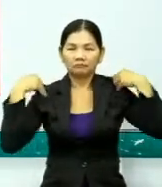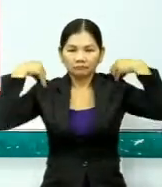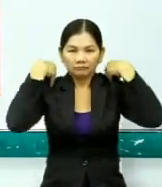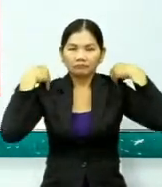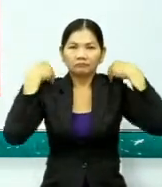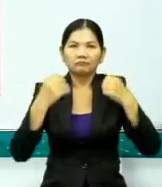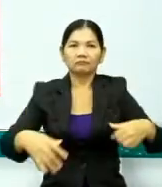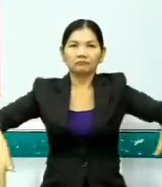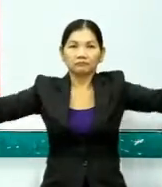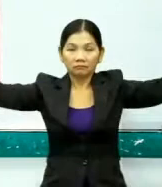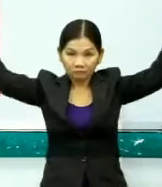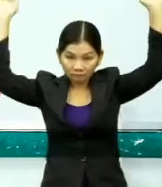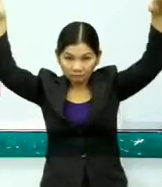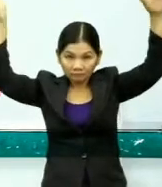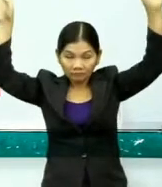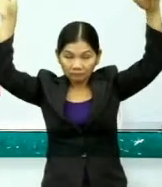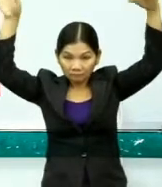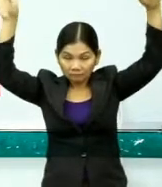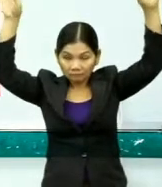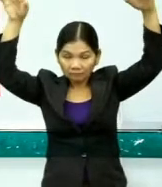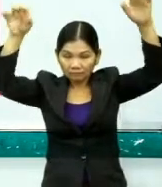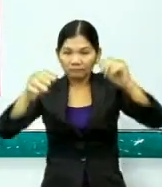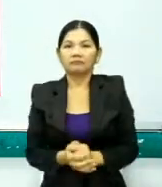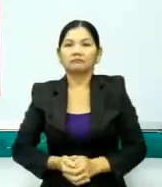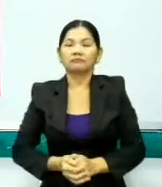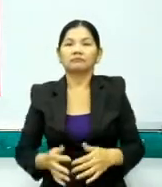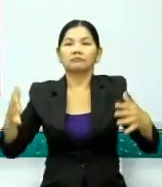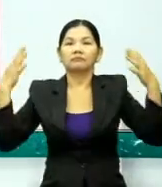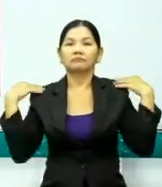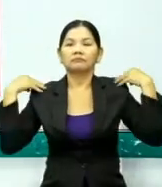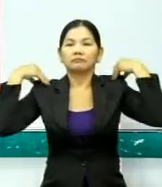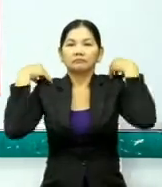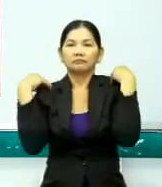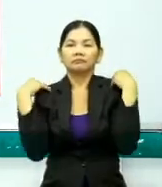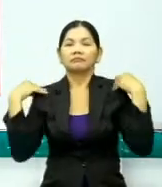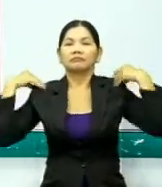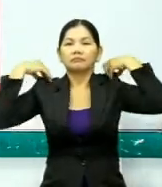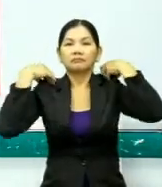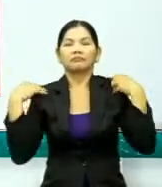tiết, lực đáy lăng lơ, rơ lò, đắt đáy lơ xmá, cơ vĩ,